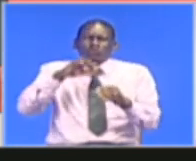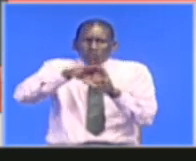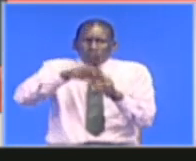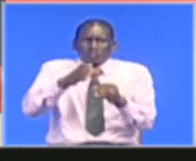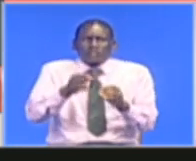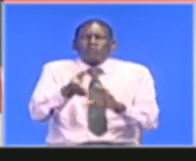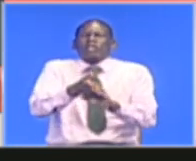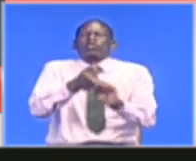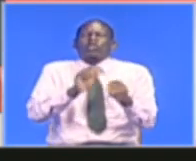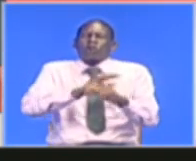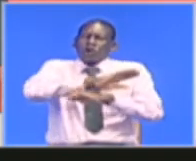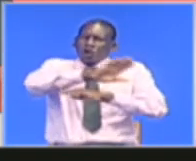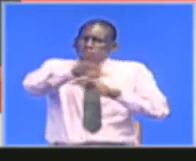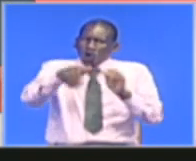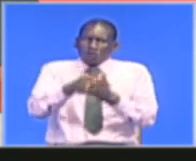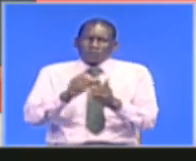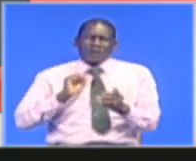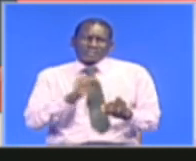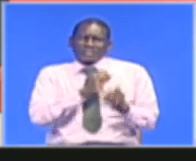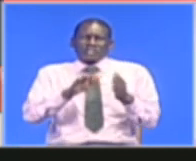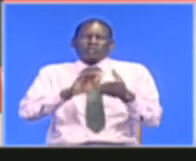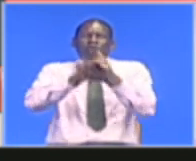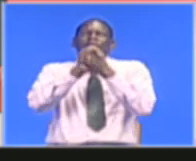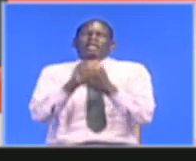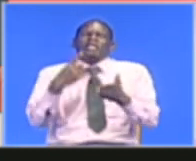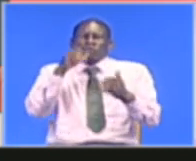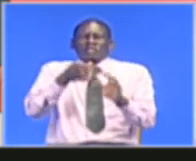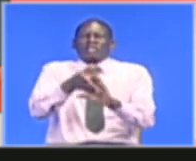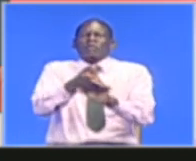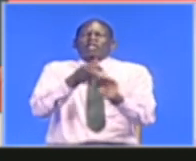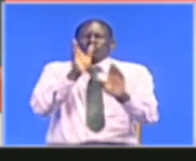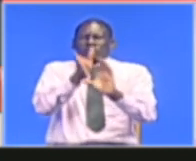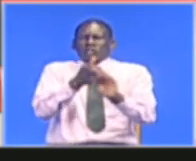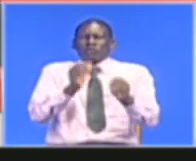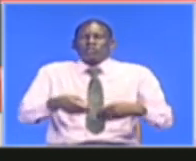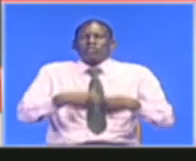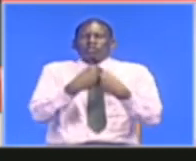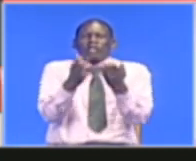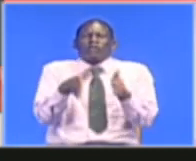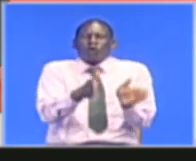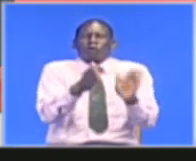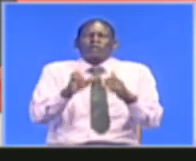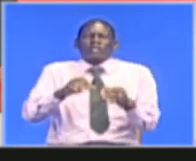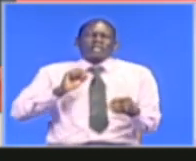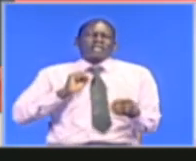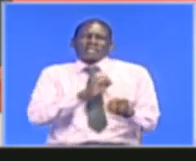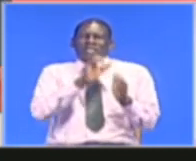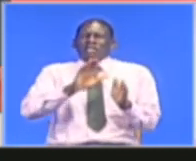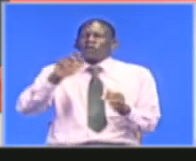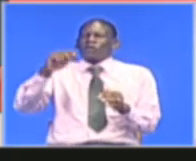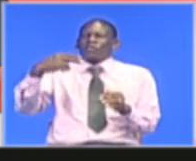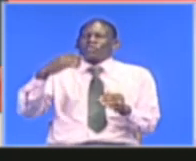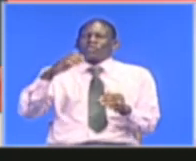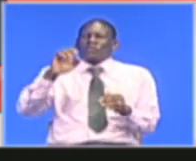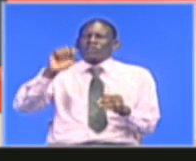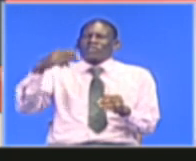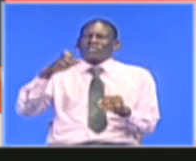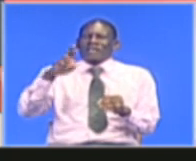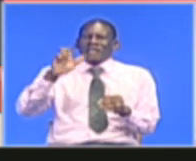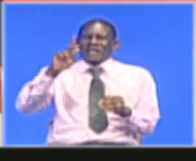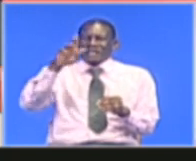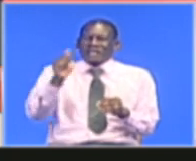Wote walikuwa maseneta wa Jubilee na inasemekana wamejiondoa kumpa nafasi seneta wa Tharaka Nithi ambaye ni profesa Kithure Kindiki